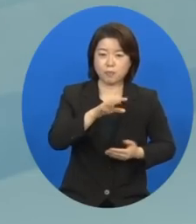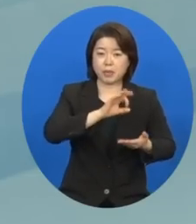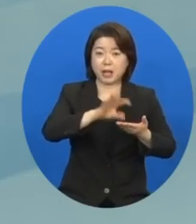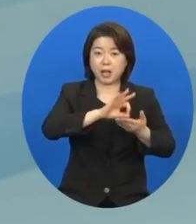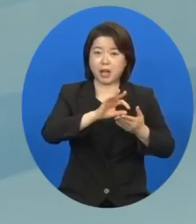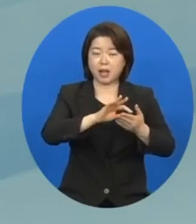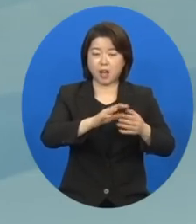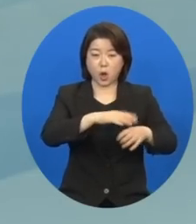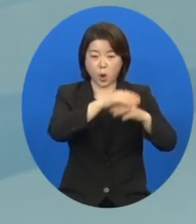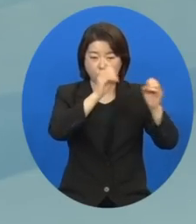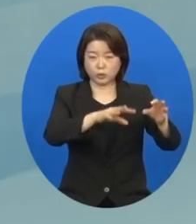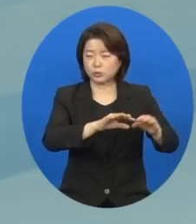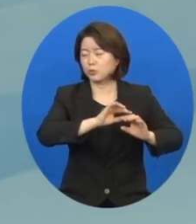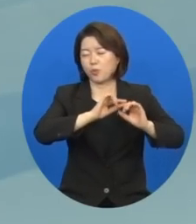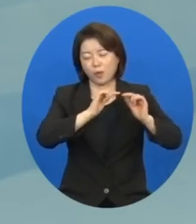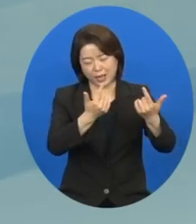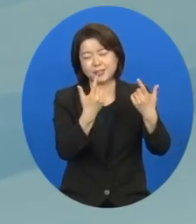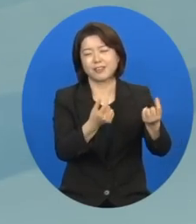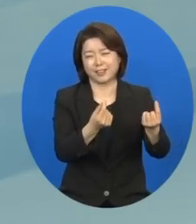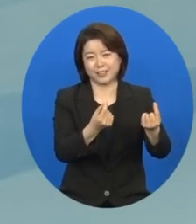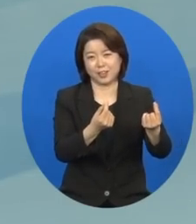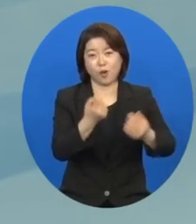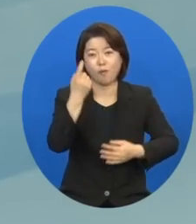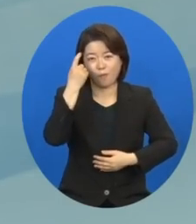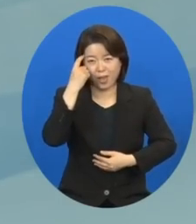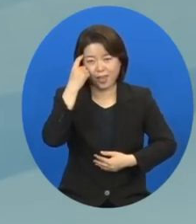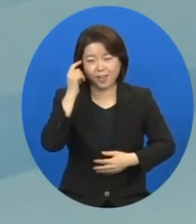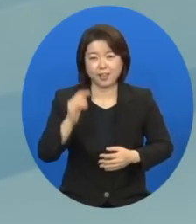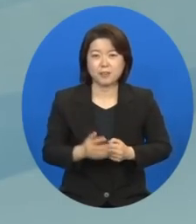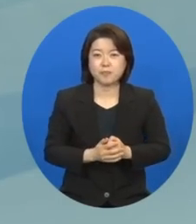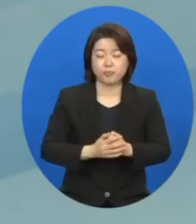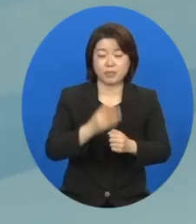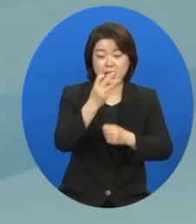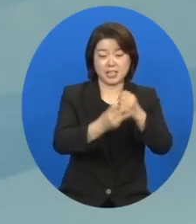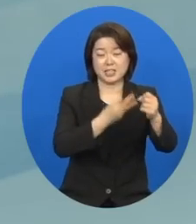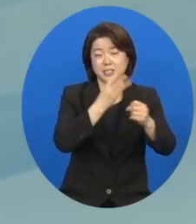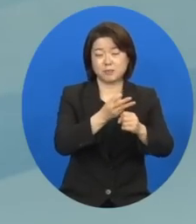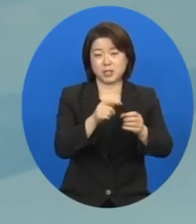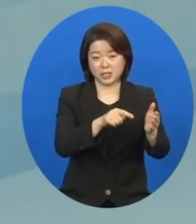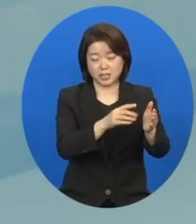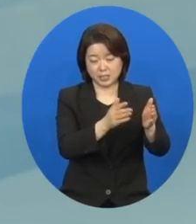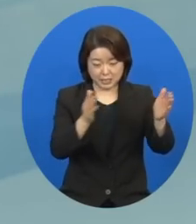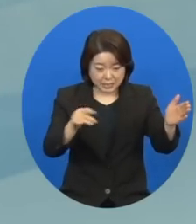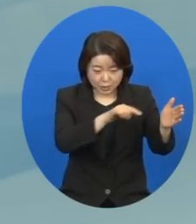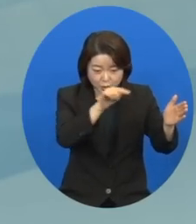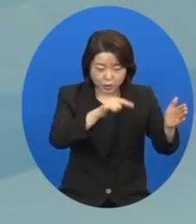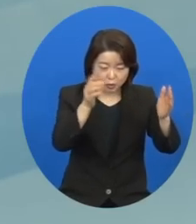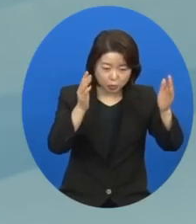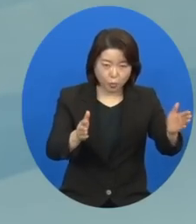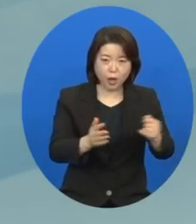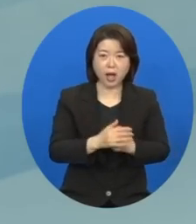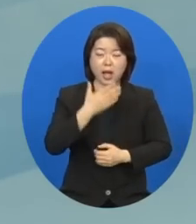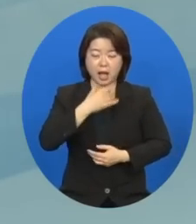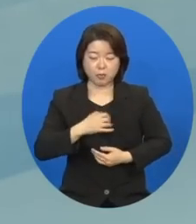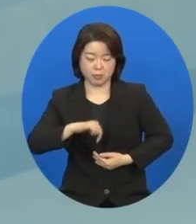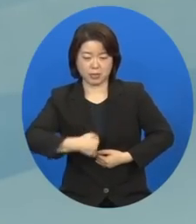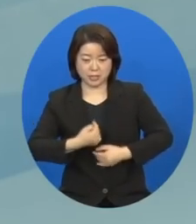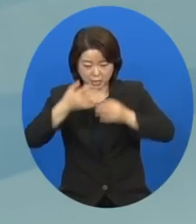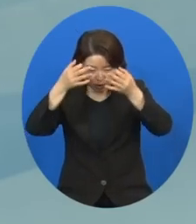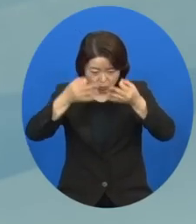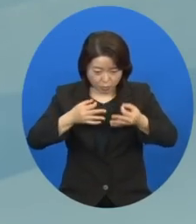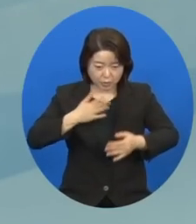세월, 버려진 세월이 아니었습니다. 왜냐하면 지난 13년의 세월을 지나면서 아브라함도 그 자신도